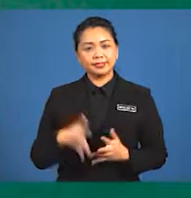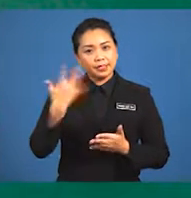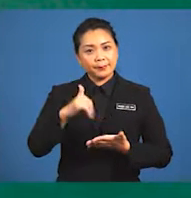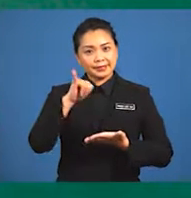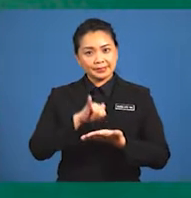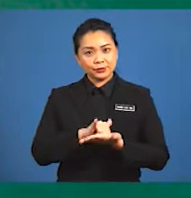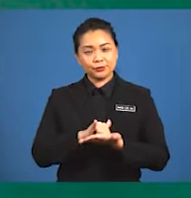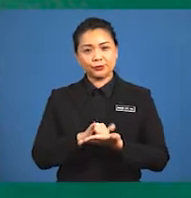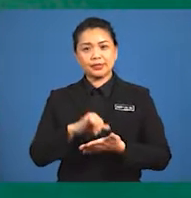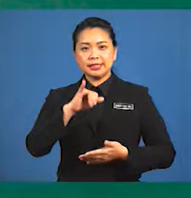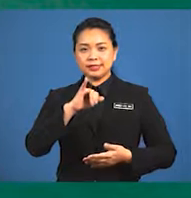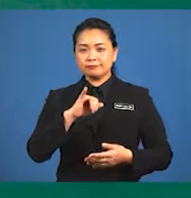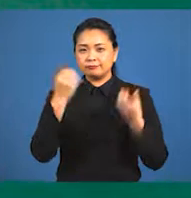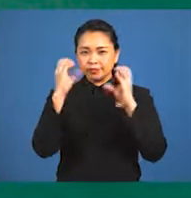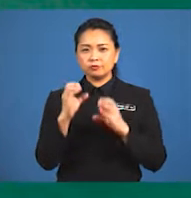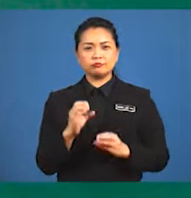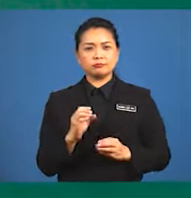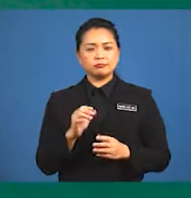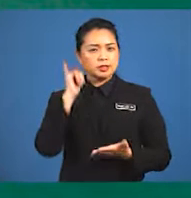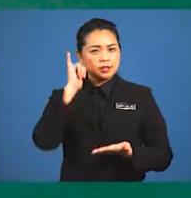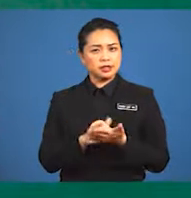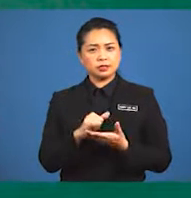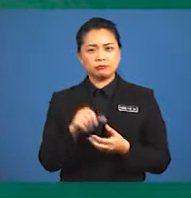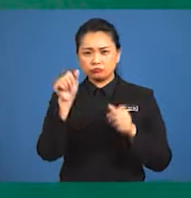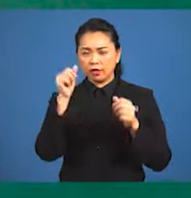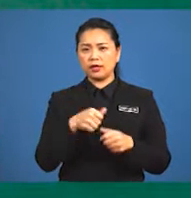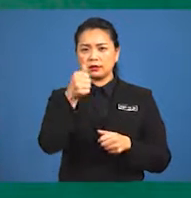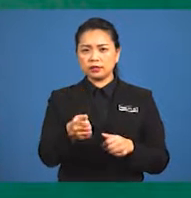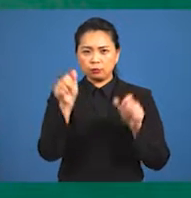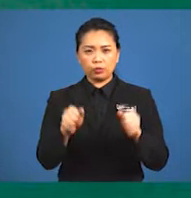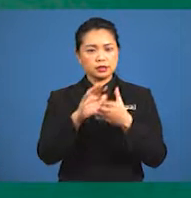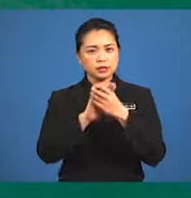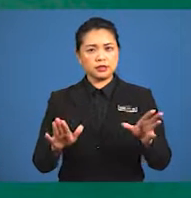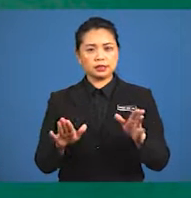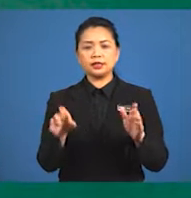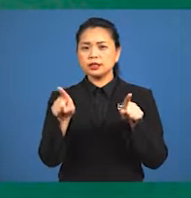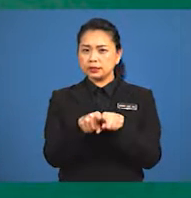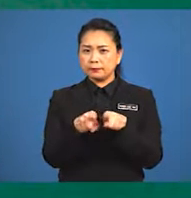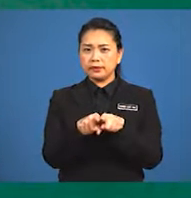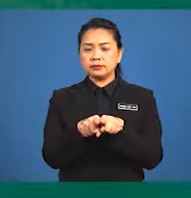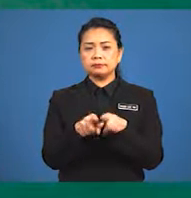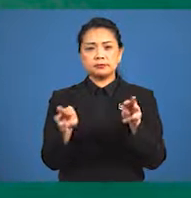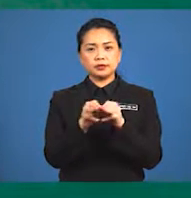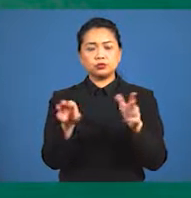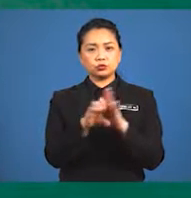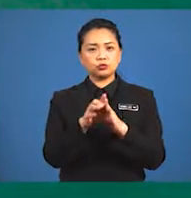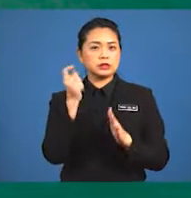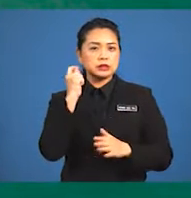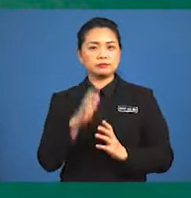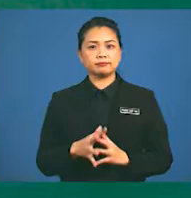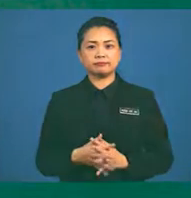Seterusnya, saya yakin anda boleh selesaikan soalan ini seperti contoh yang telah kita pelajari tadi.